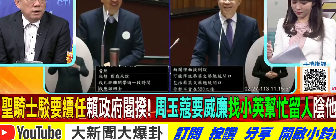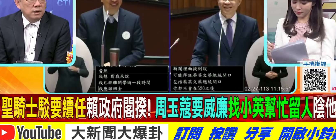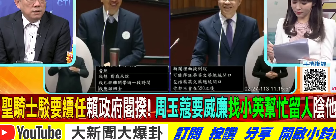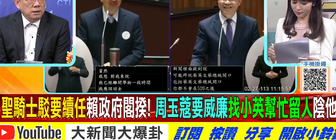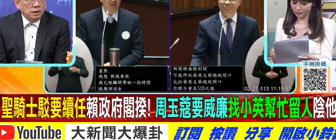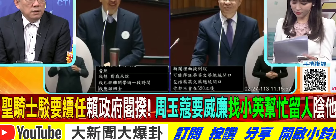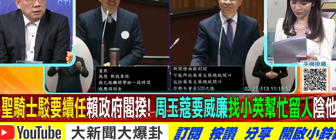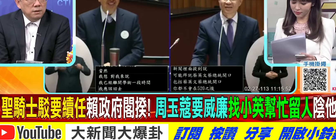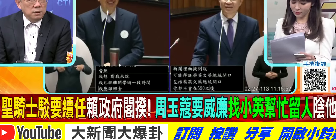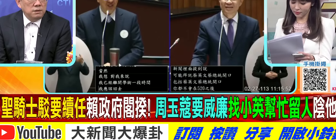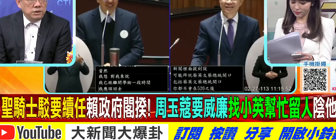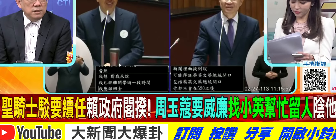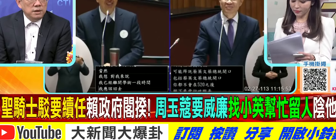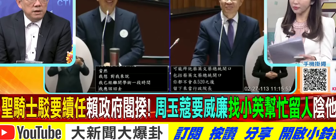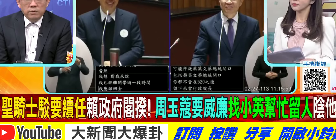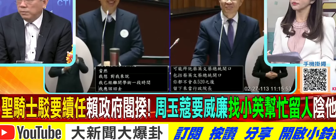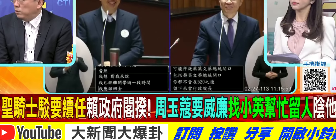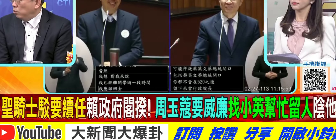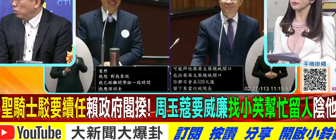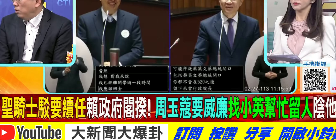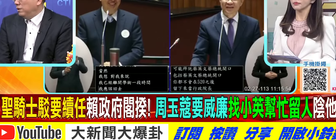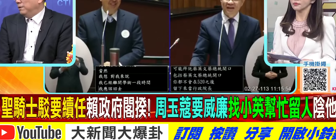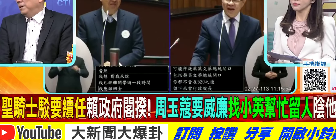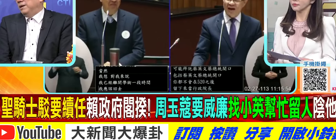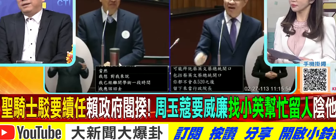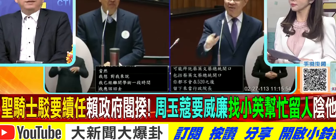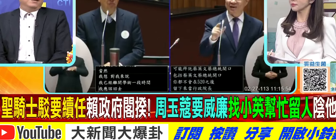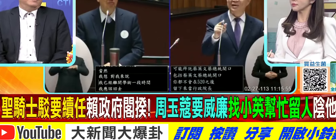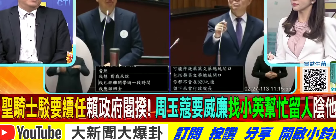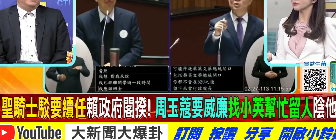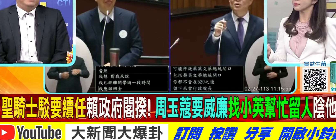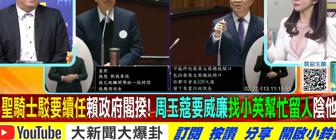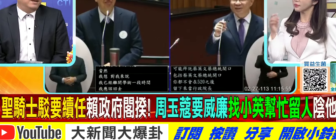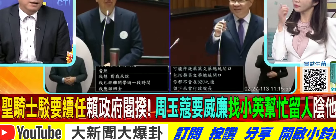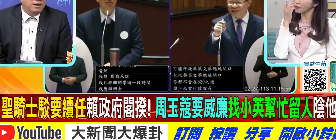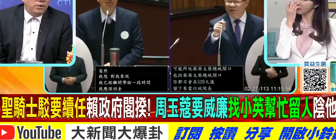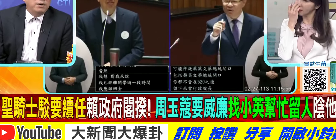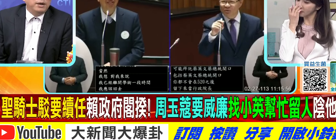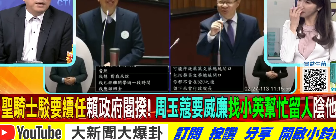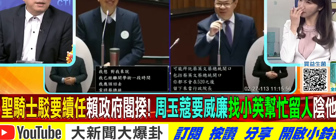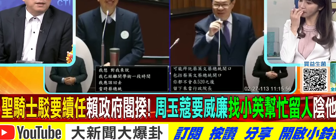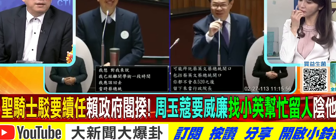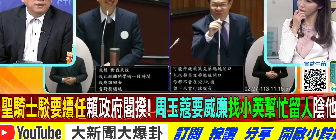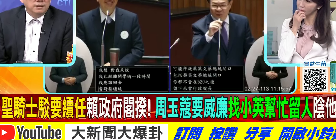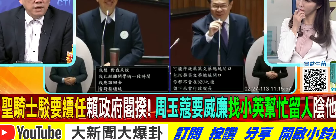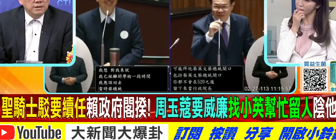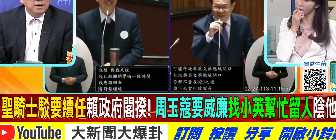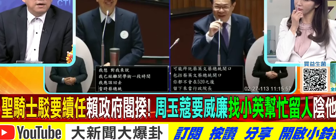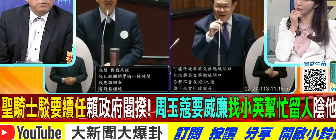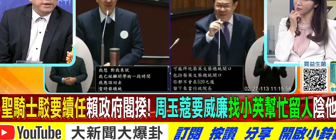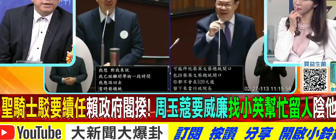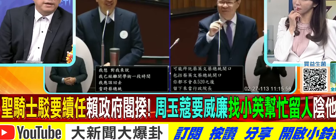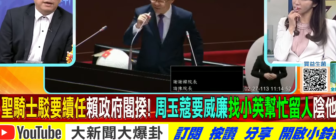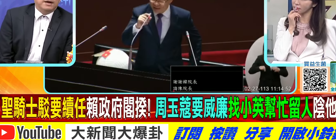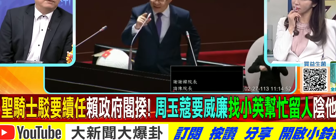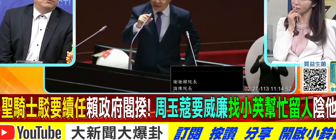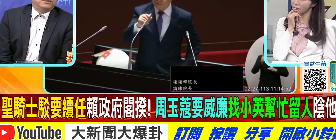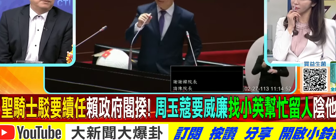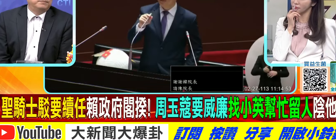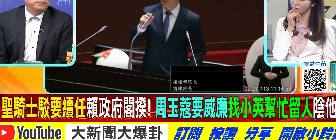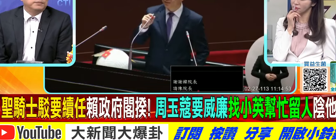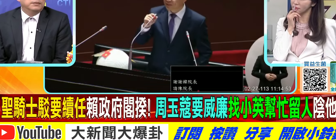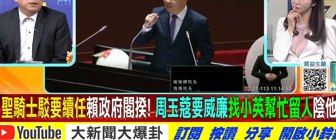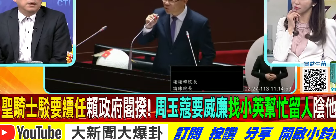壮那个新任立委那么多，对不对？所以我认为第一任阁揆真的很难